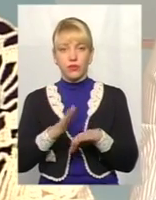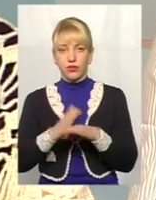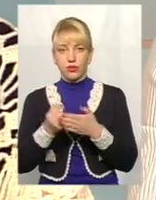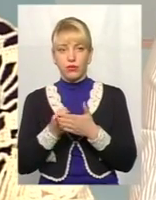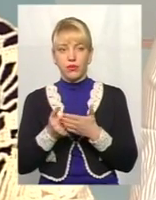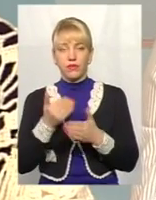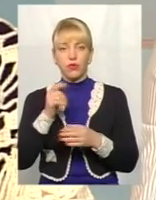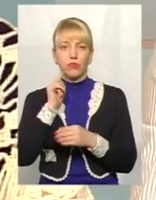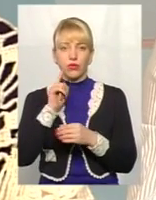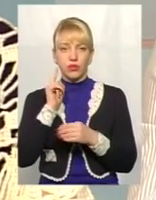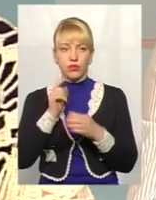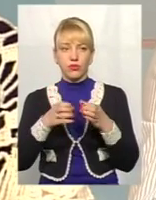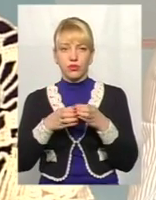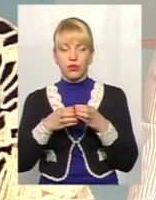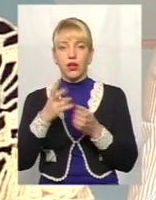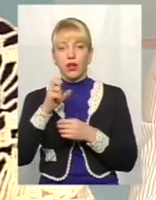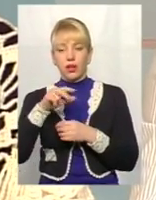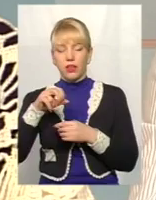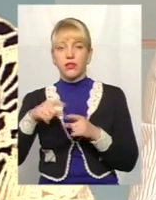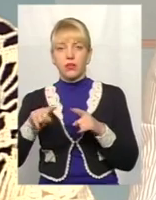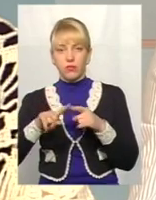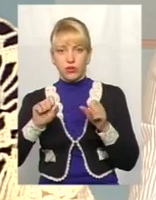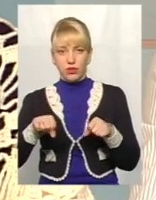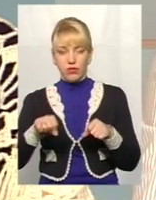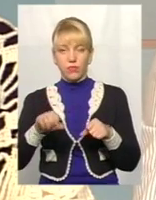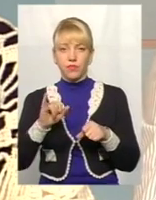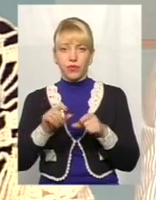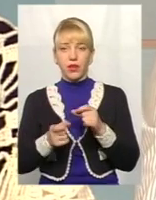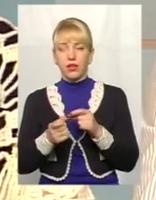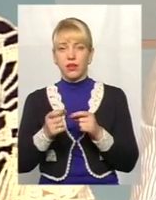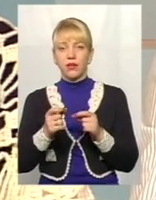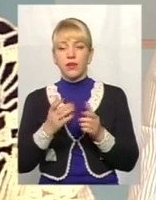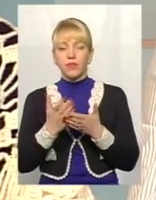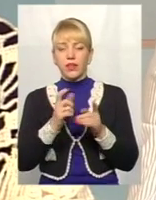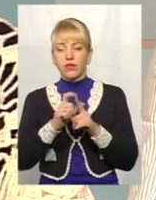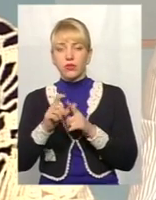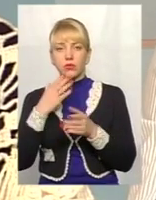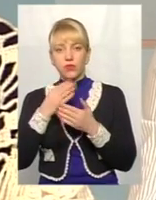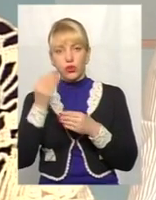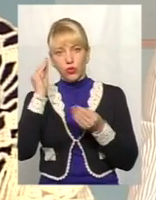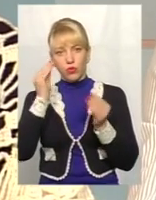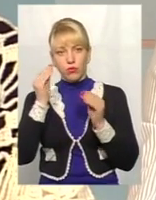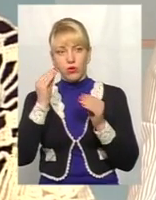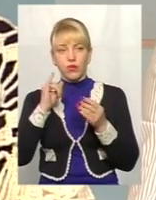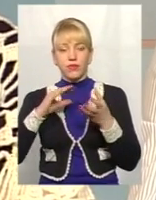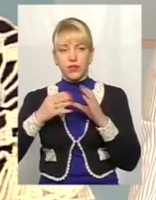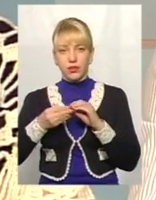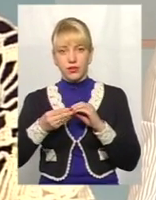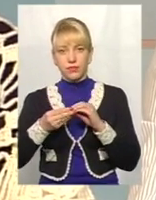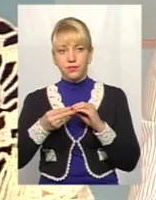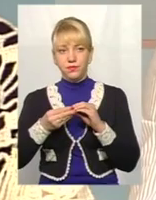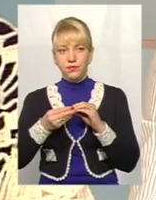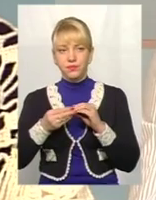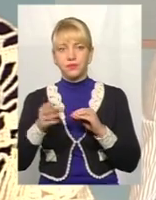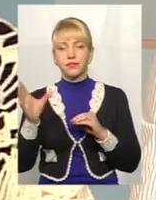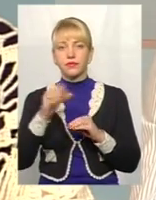від молодіжного середовища, але це можливо. Трапляються якісь висловлювання своїх певних думок, та і взагалі всі